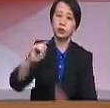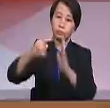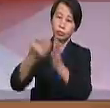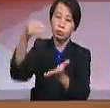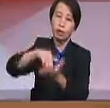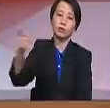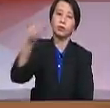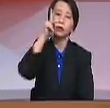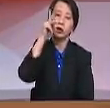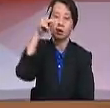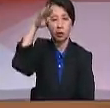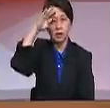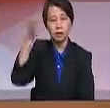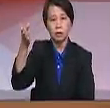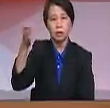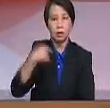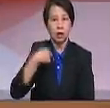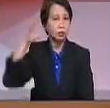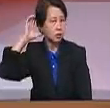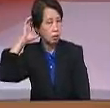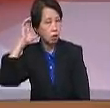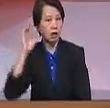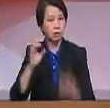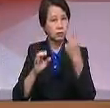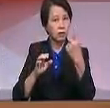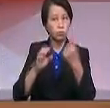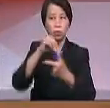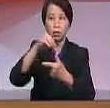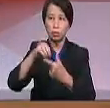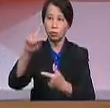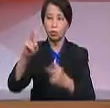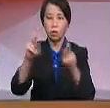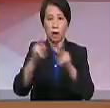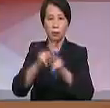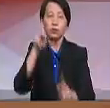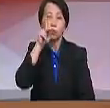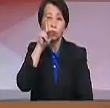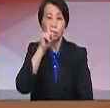saya dengar ada 1-2 kampung di Kedah yang mana